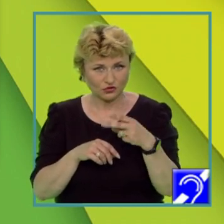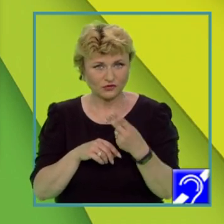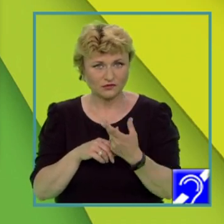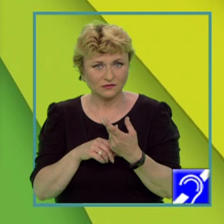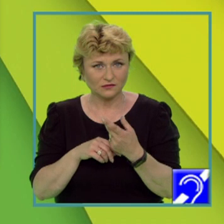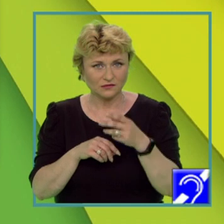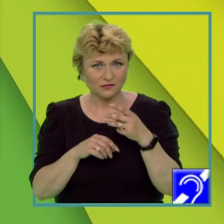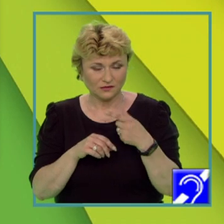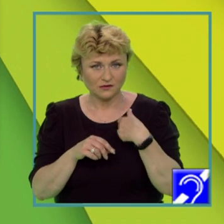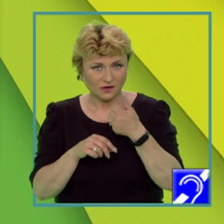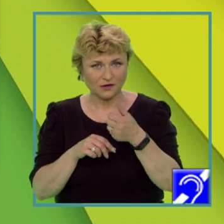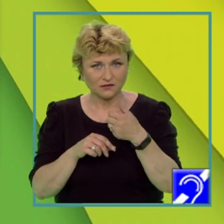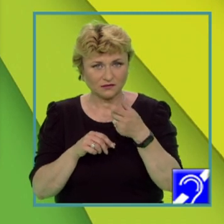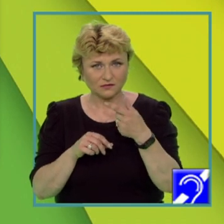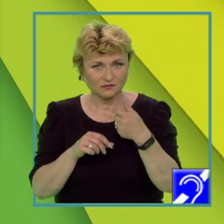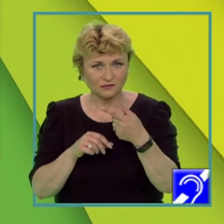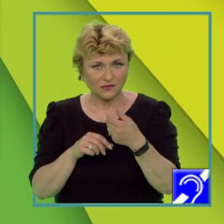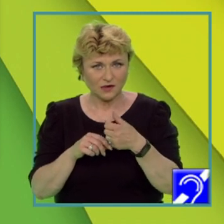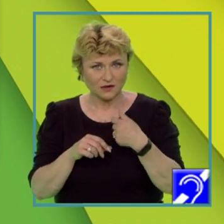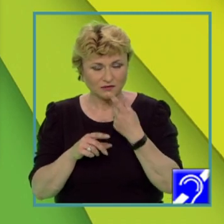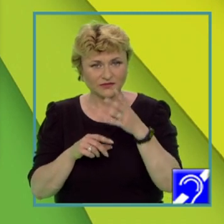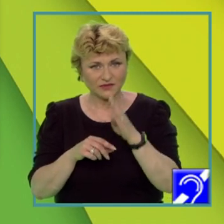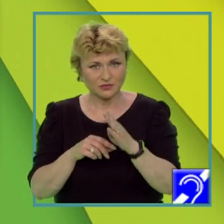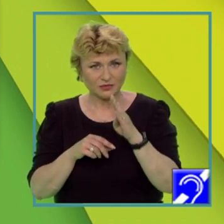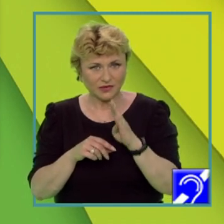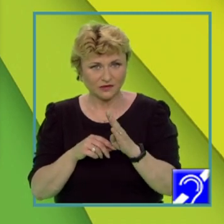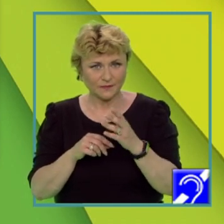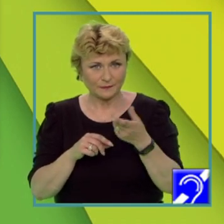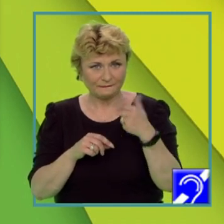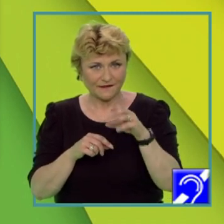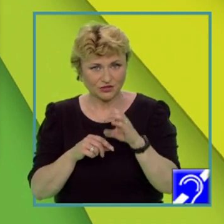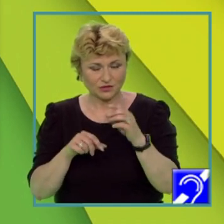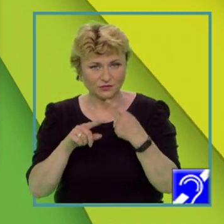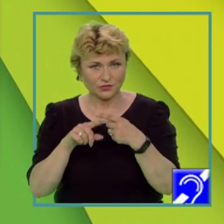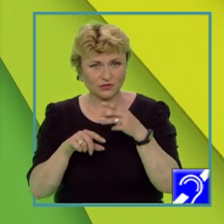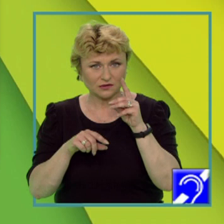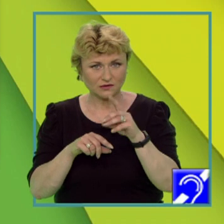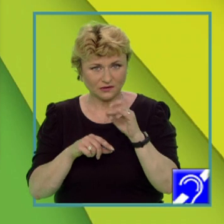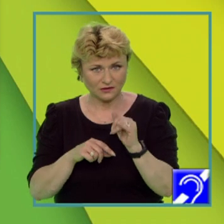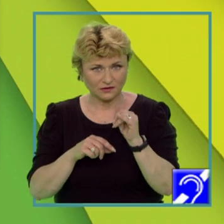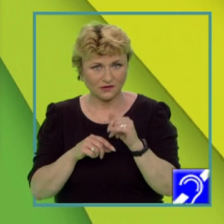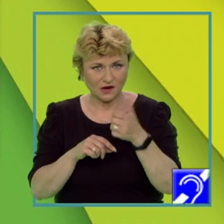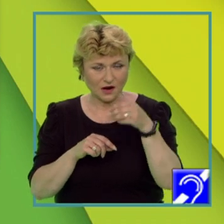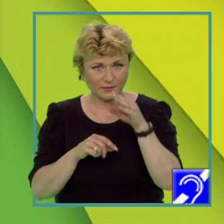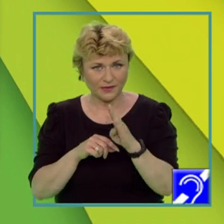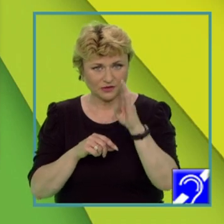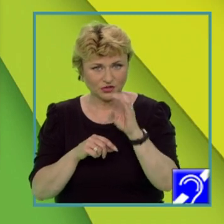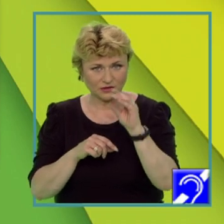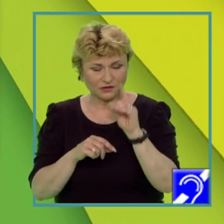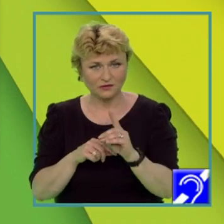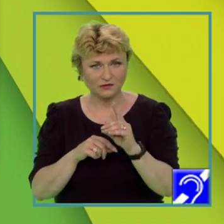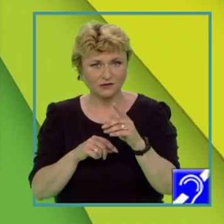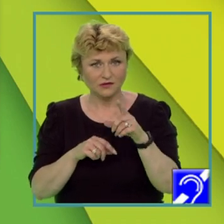Zet unu este egal cu a plus b e și Z2 egal cu c plus d i cu a b c și d numere reale